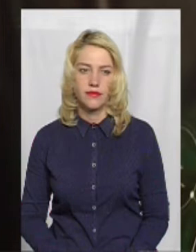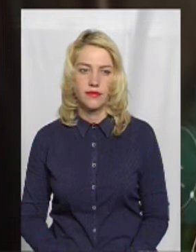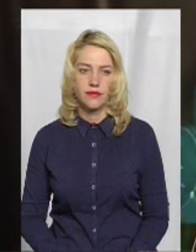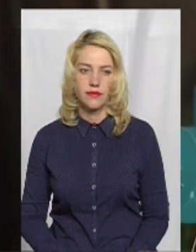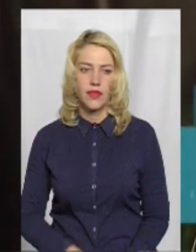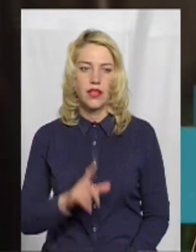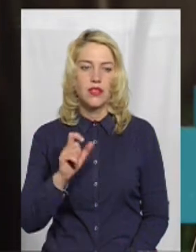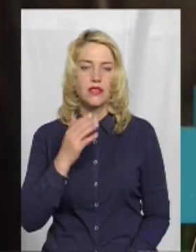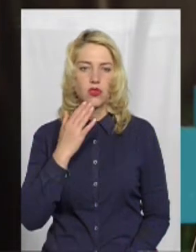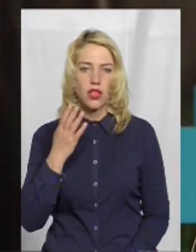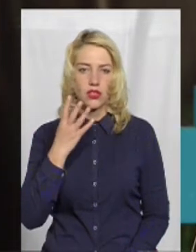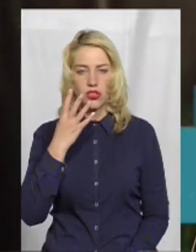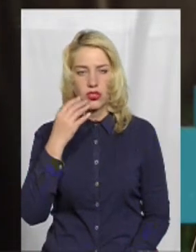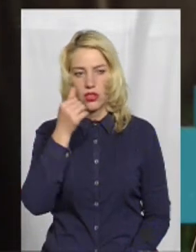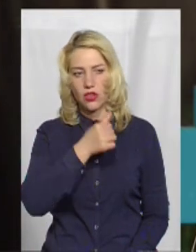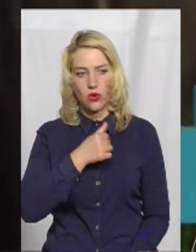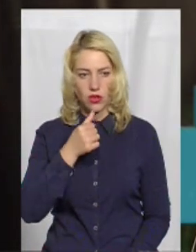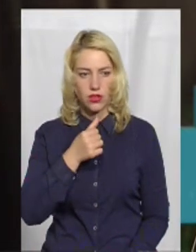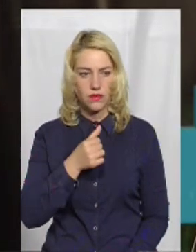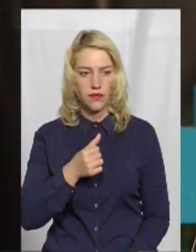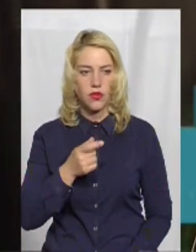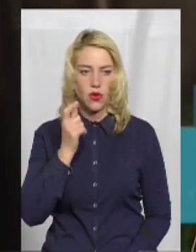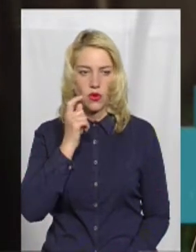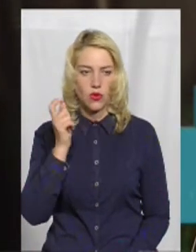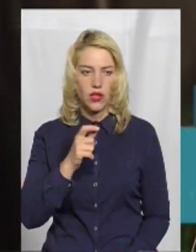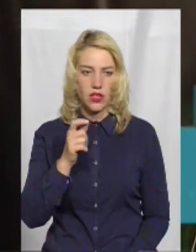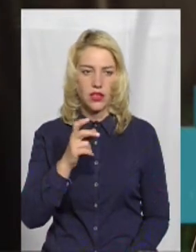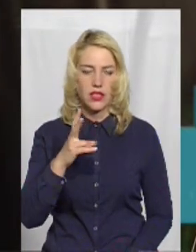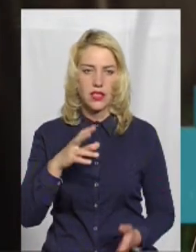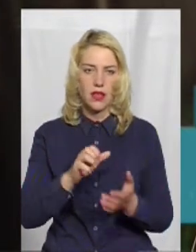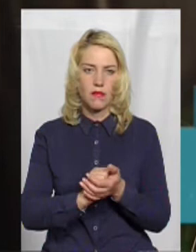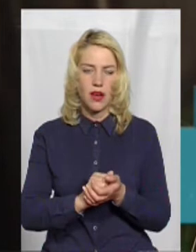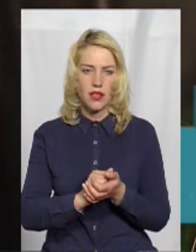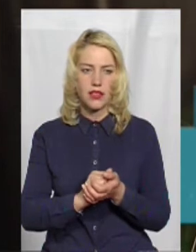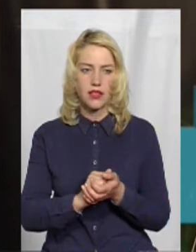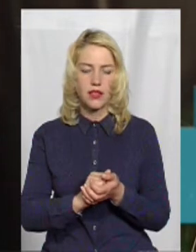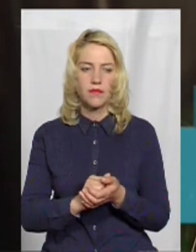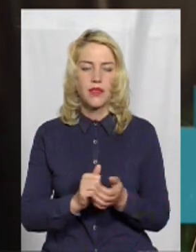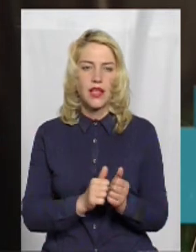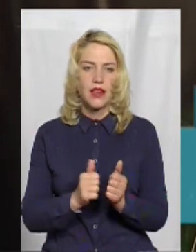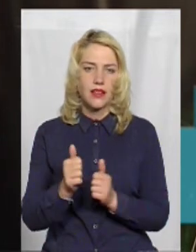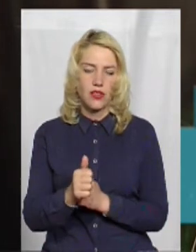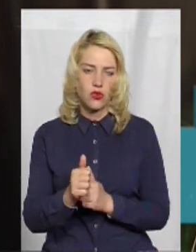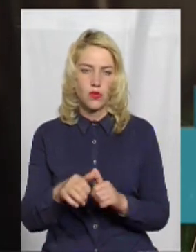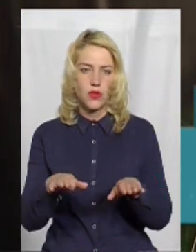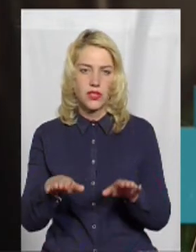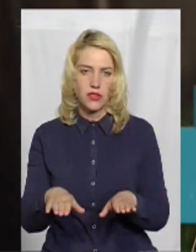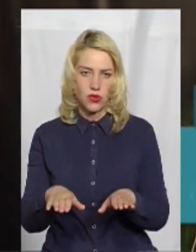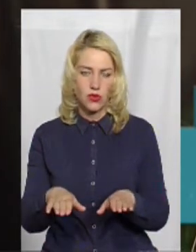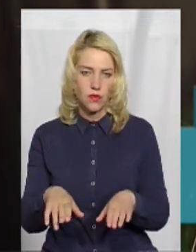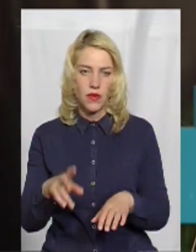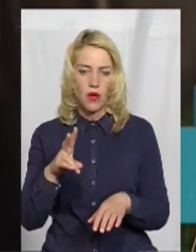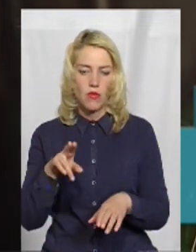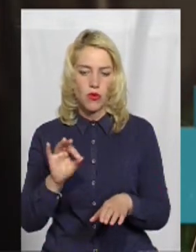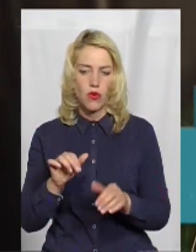За останні 4 роки Україна займає досить таку лідируючу позицію по